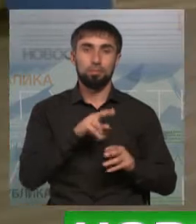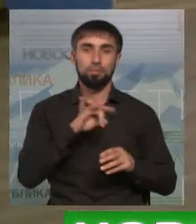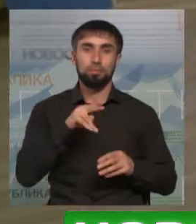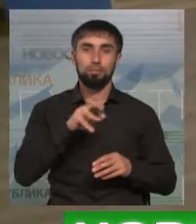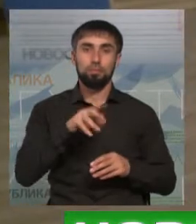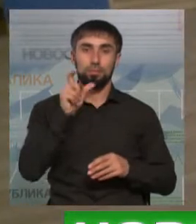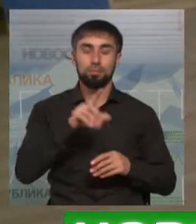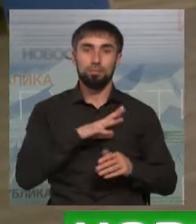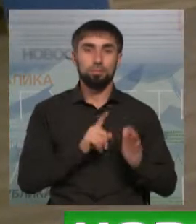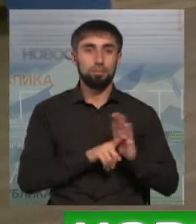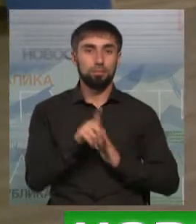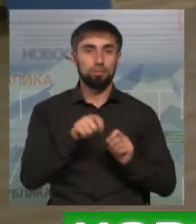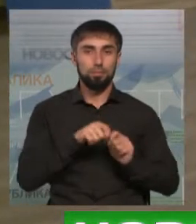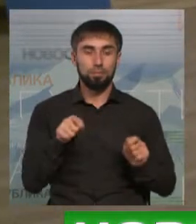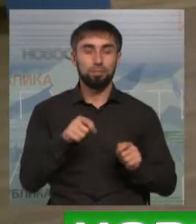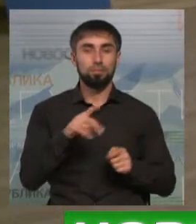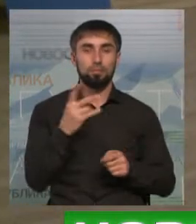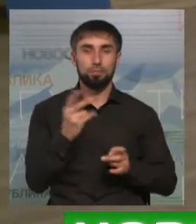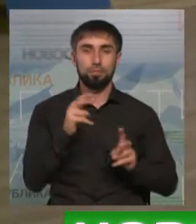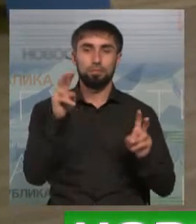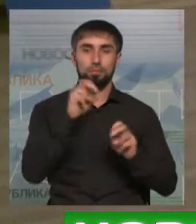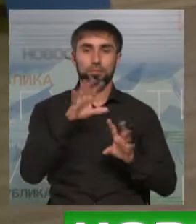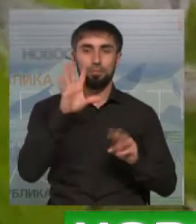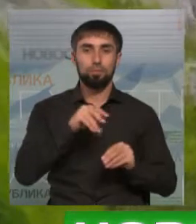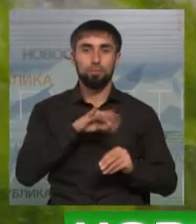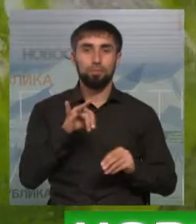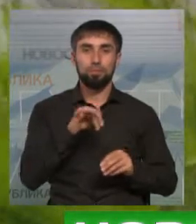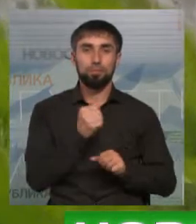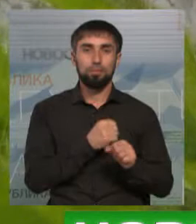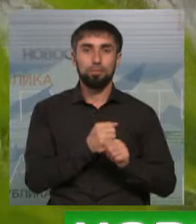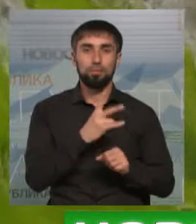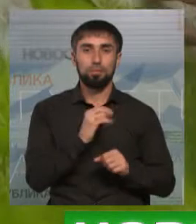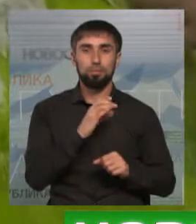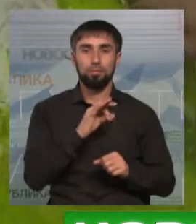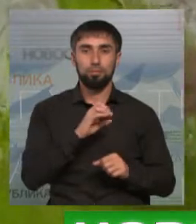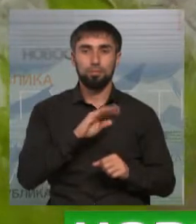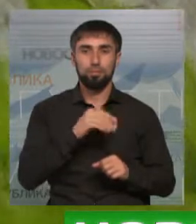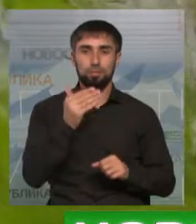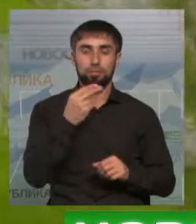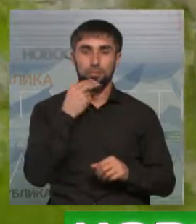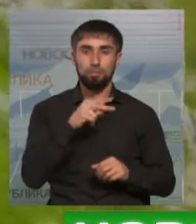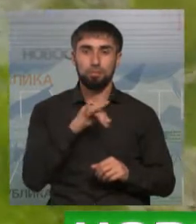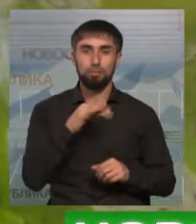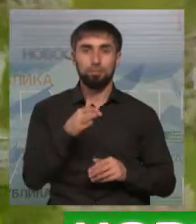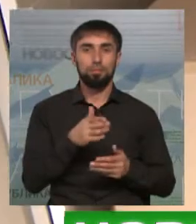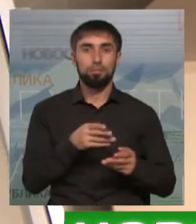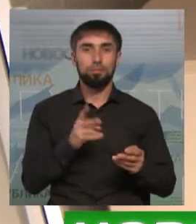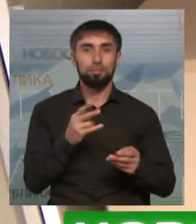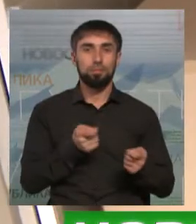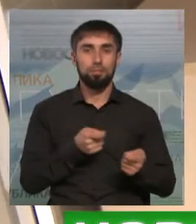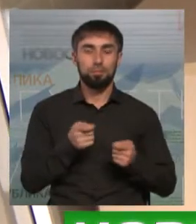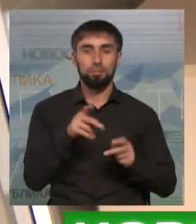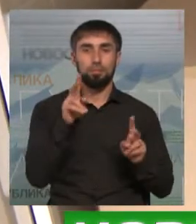коридорах зазвучит веселый смех малышей, нужно проверить, все ли сделано на совесть. Инспекционная комиссия Назрановской администрации